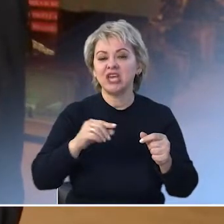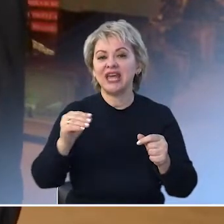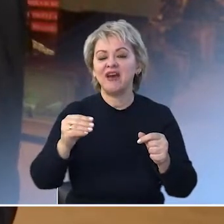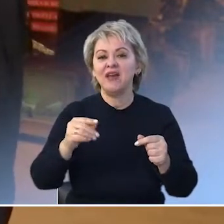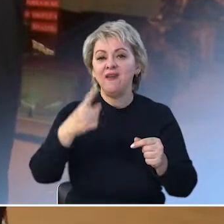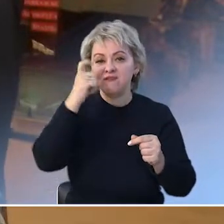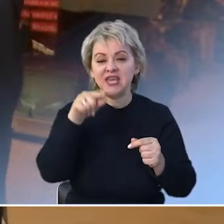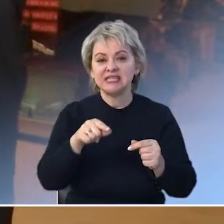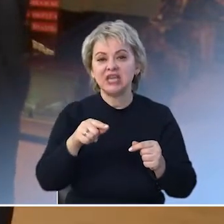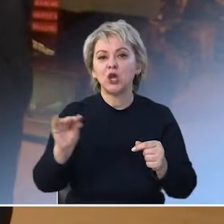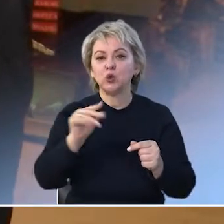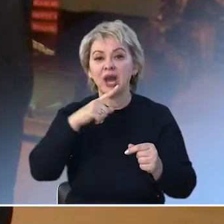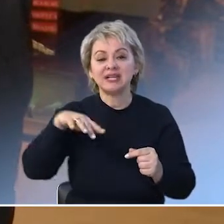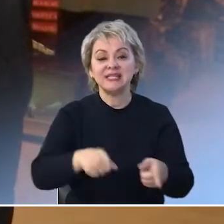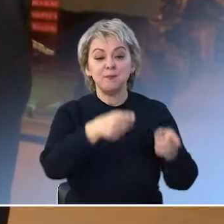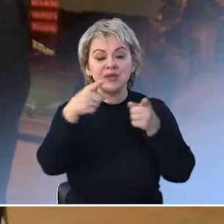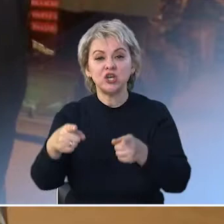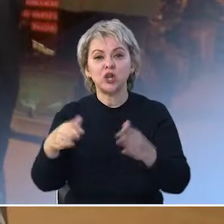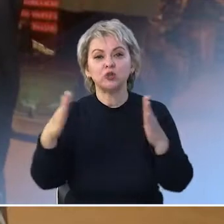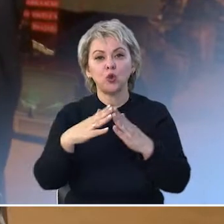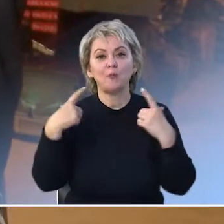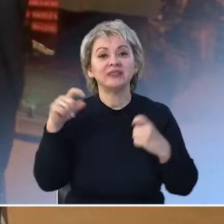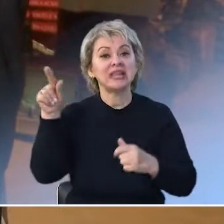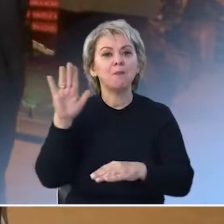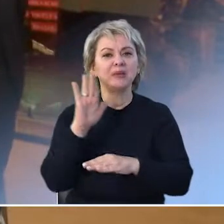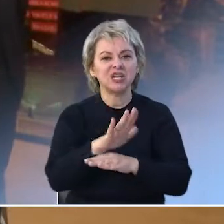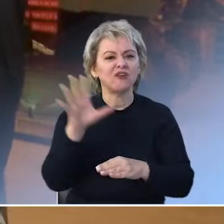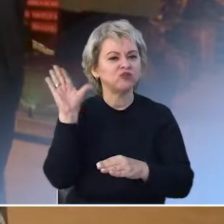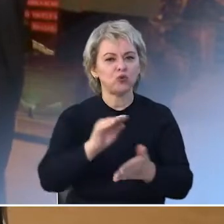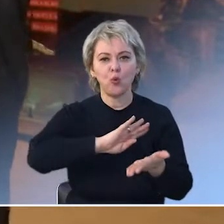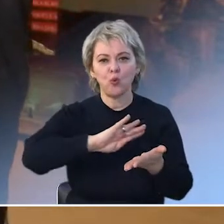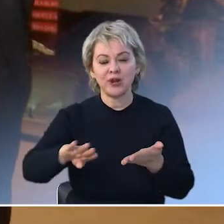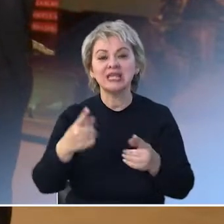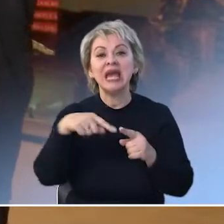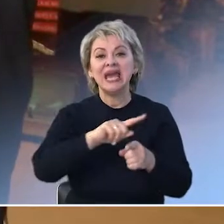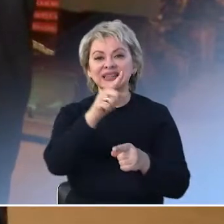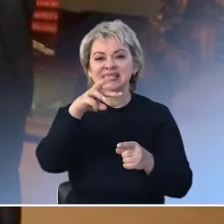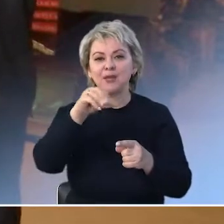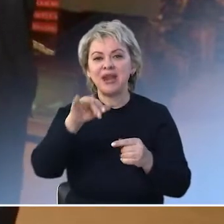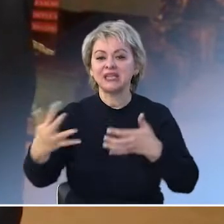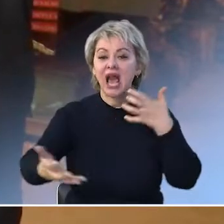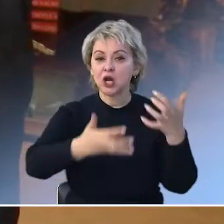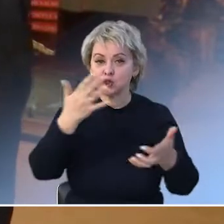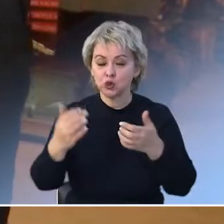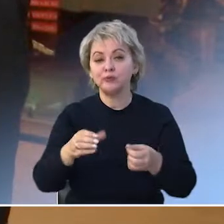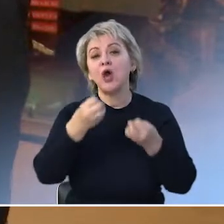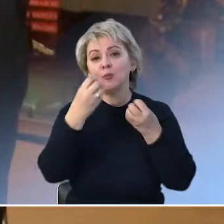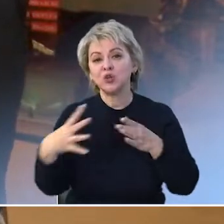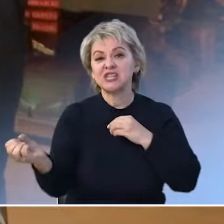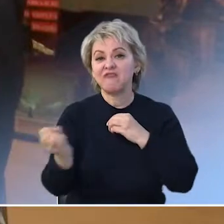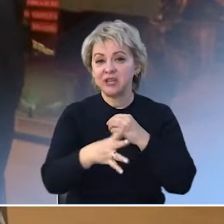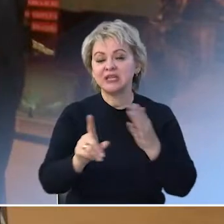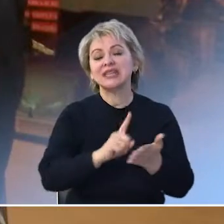Юга России переезжала в окружной дом офицеров, там приказали все это убрать. Ну, и эта землянка была разобрана. И